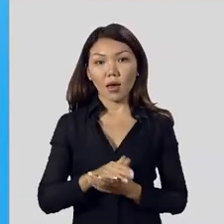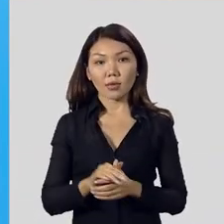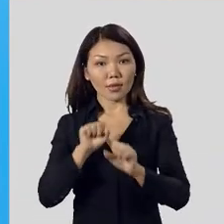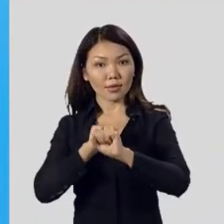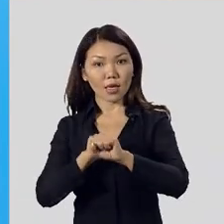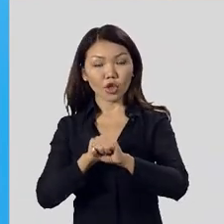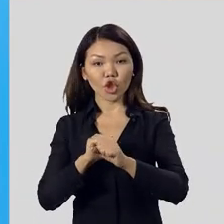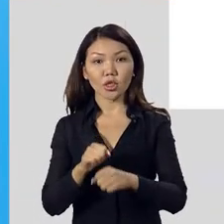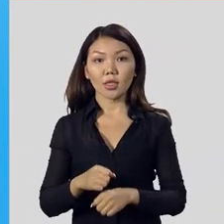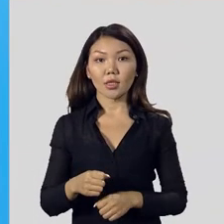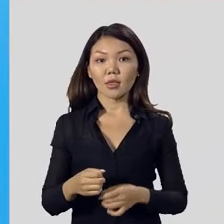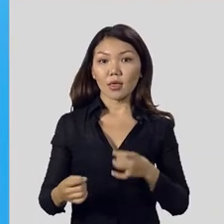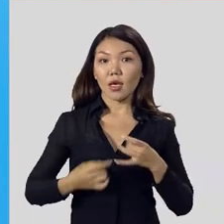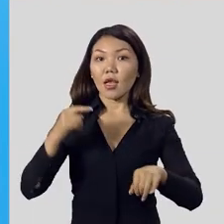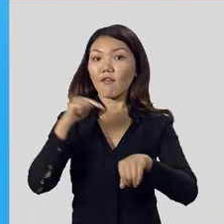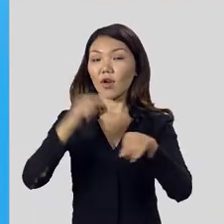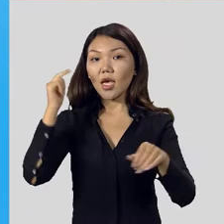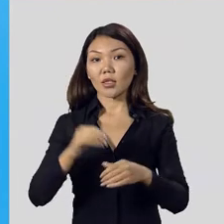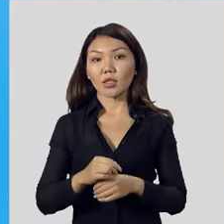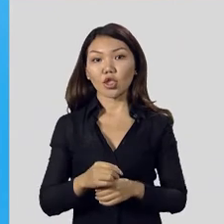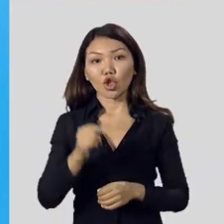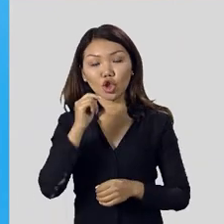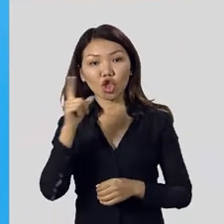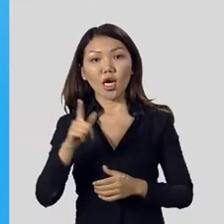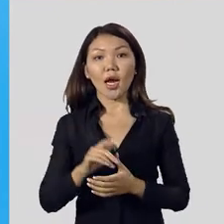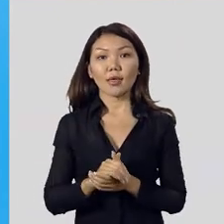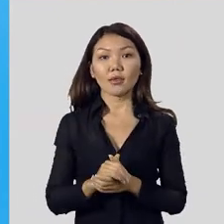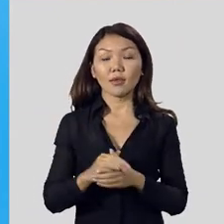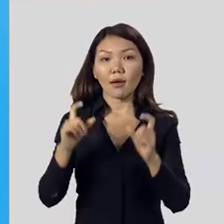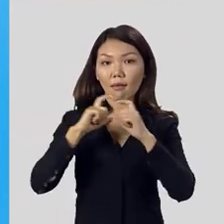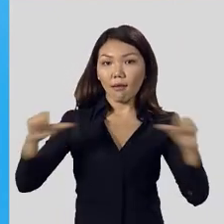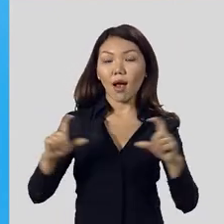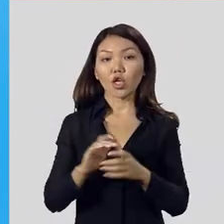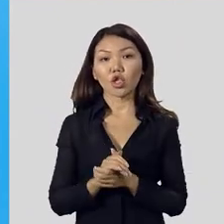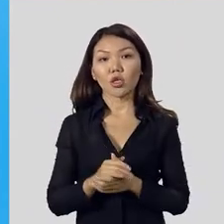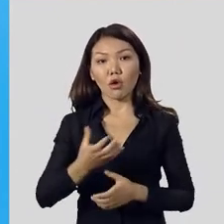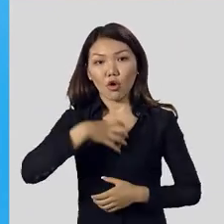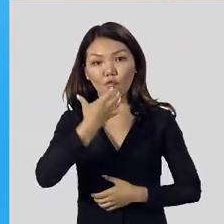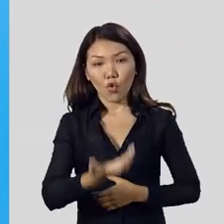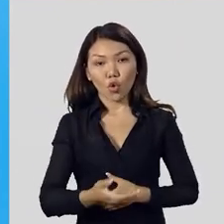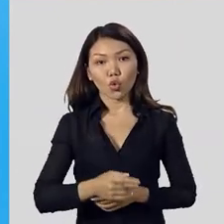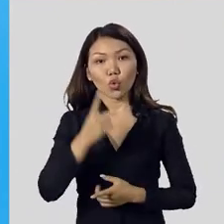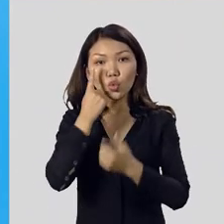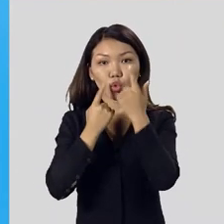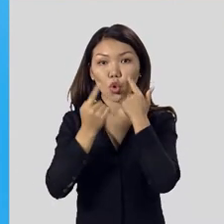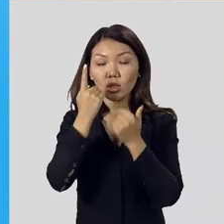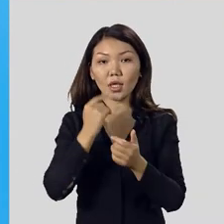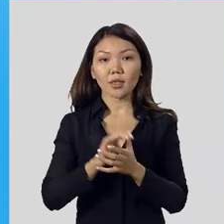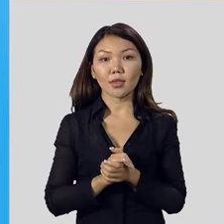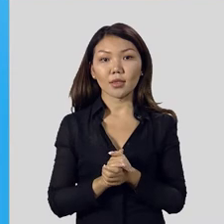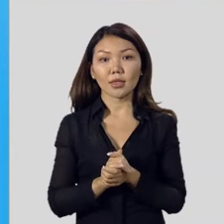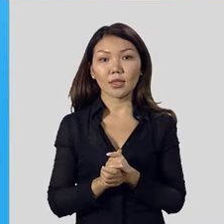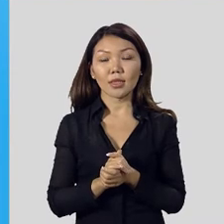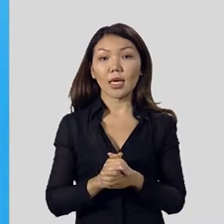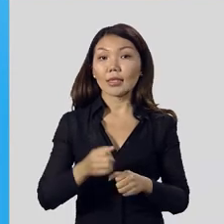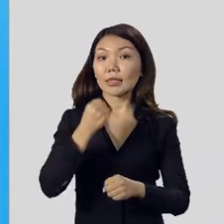рефлексы, такие как чихание, кашель, рвоту, слезоотделение. В центральной